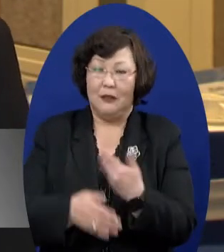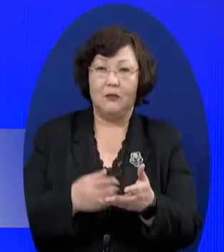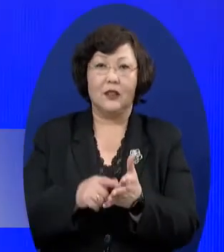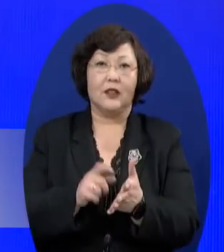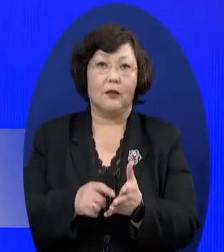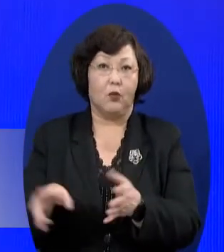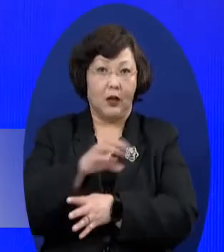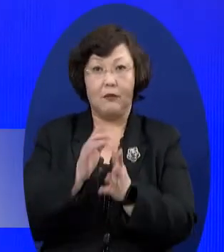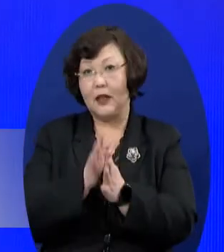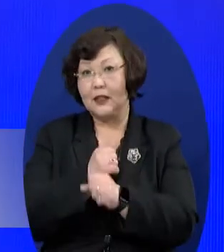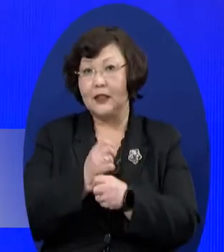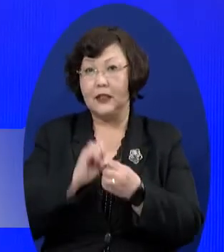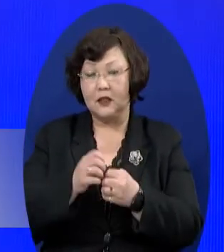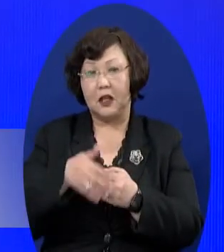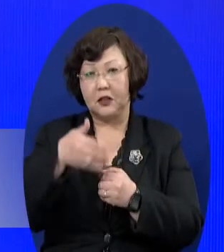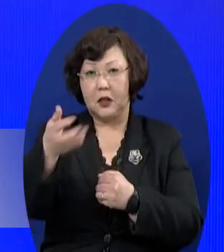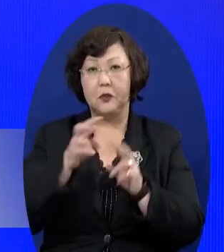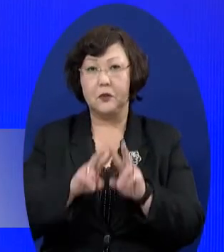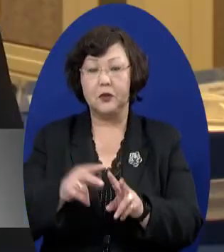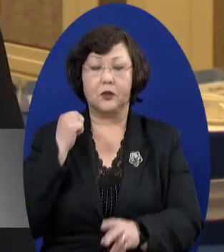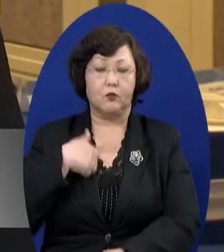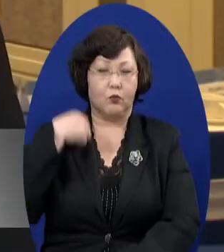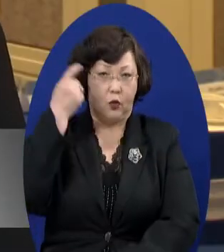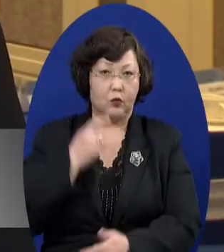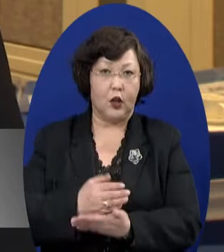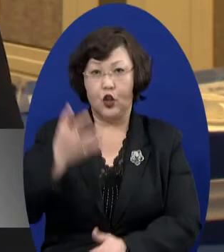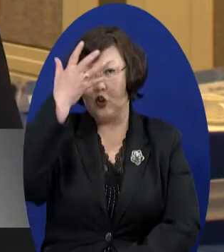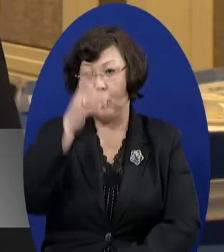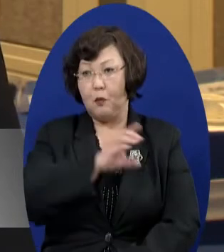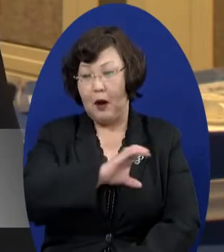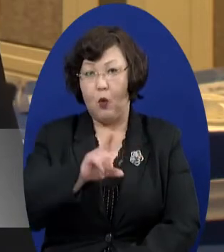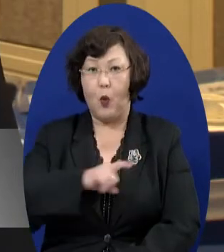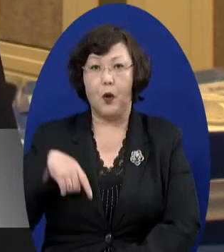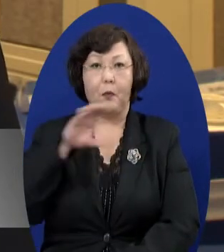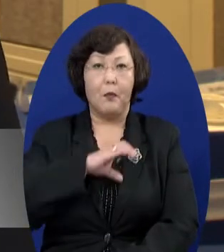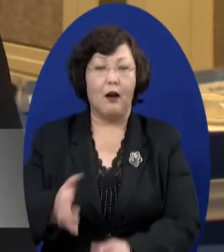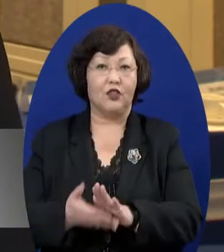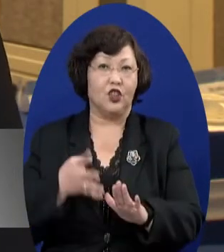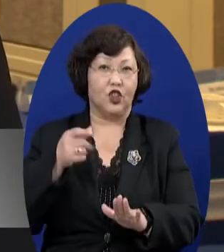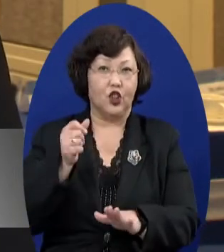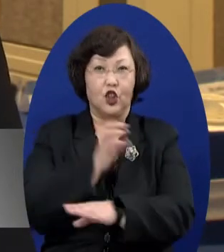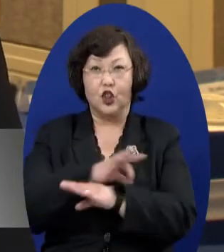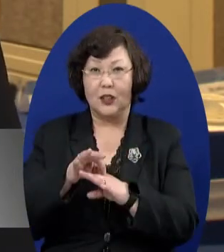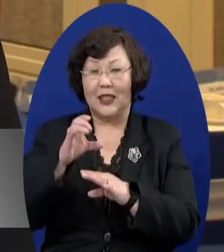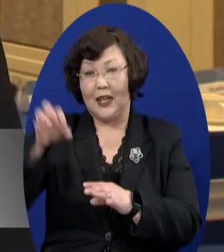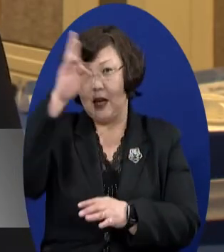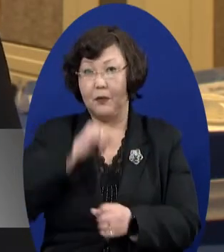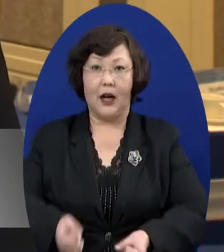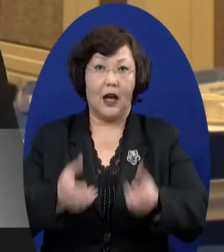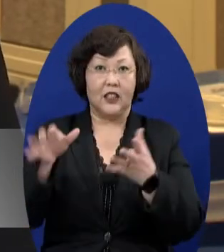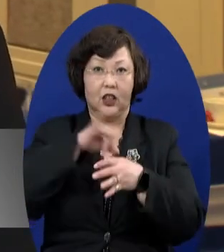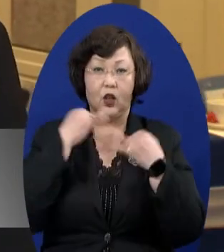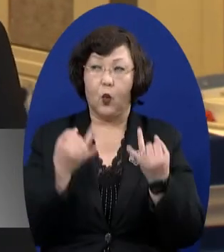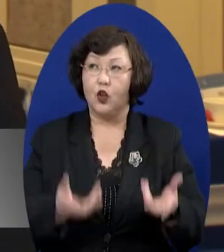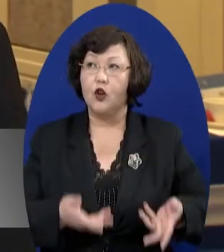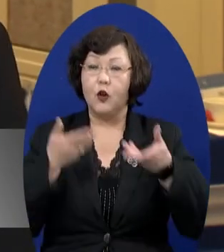нэр бийл одоо үйлчлээд явах гэж бодож байна. Төр хувийн хвшилийн түншлэлийн одоо хуулийн шин одоо төсөл маанад манай сангийн амдар гараад улсын хурд бол өргөн барихаар